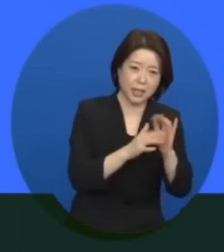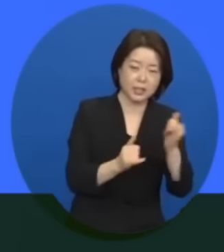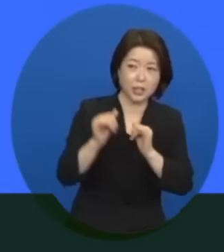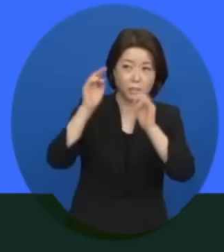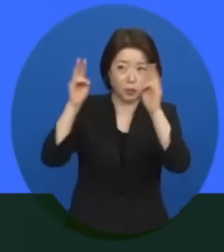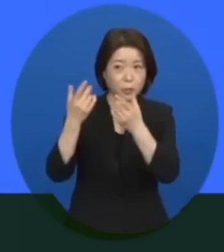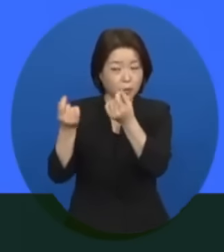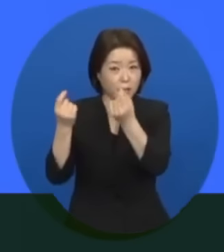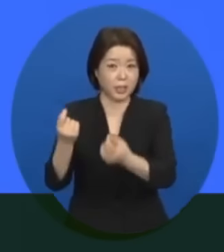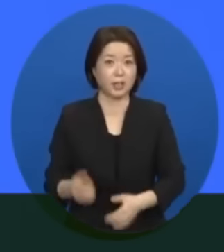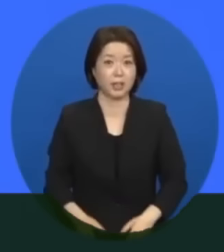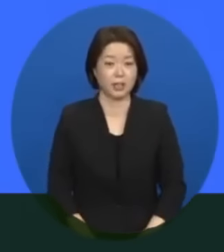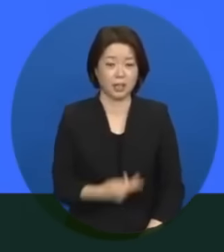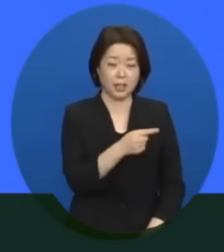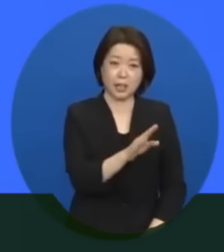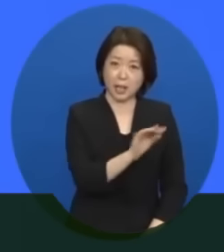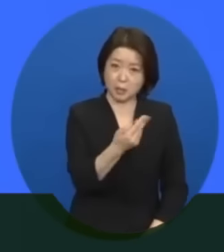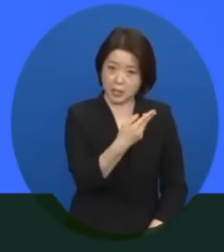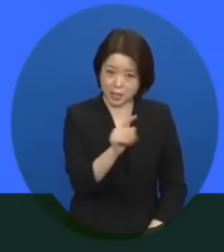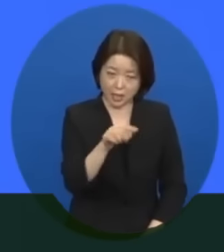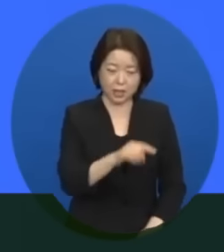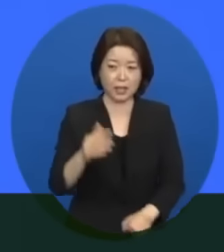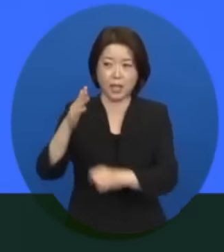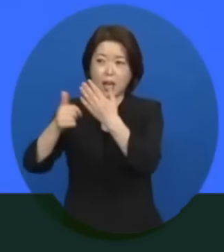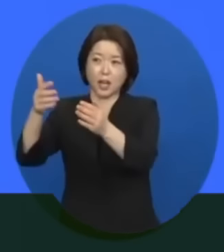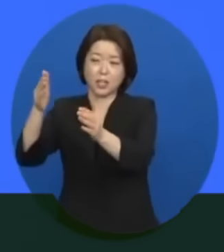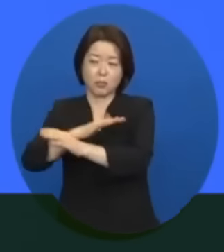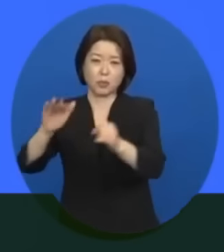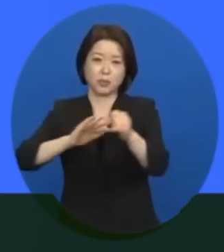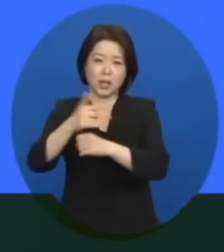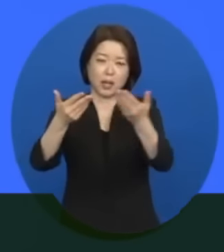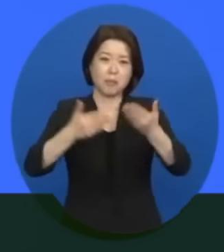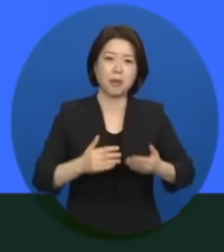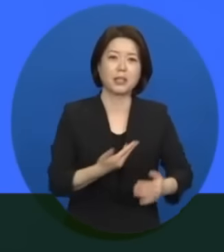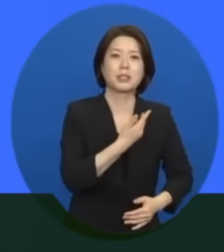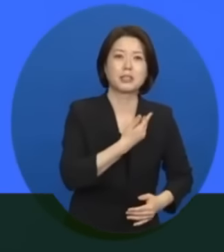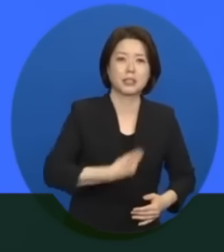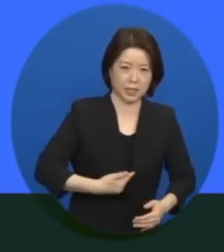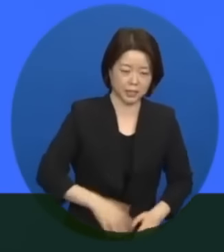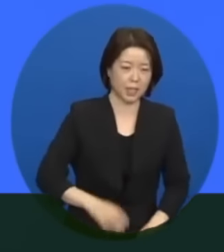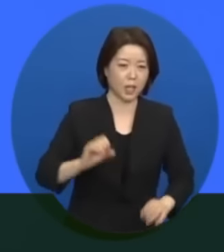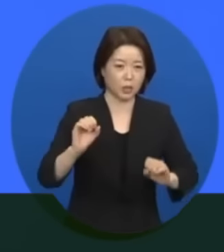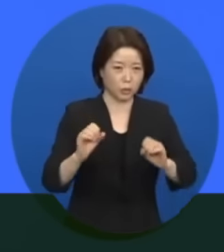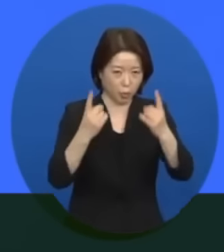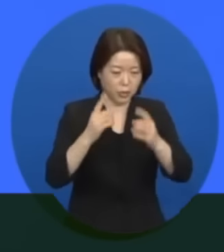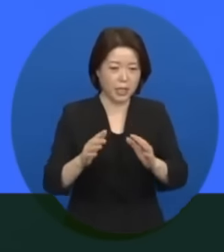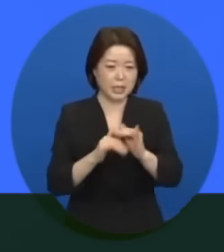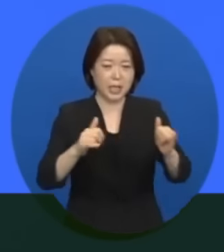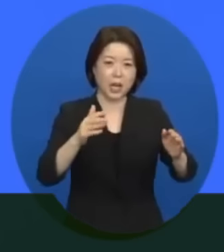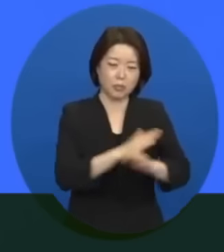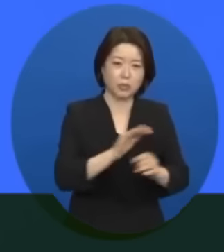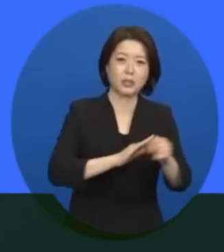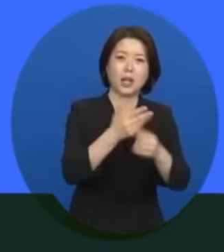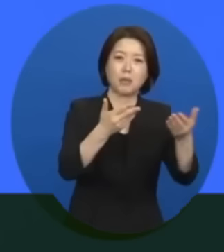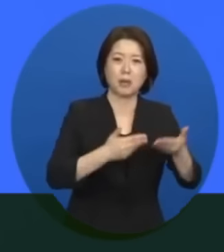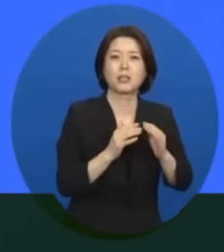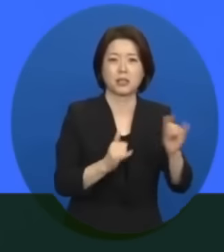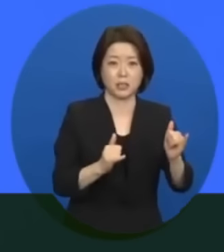그이 다비다는 하나님으로부터 사랑받는 제자요 동시에 사람들로부터 사랑받는 사람이었습니다